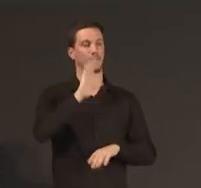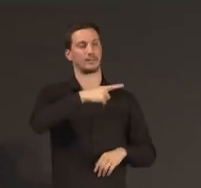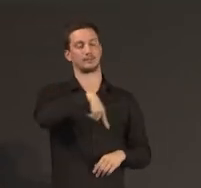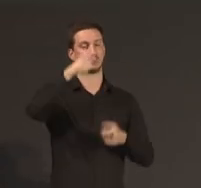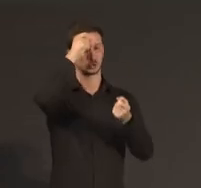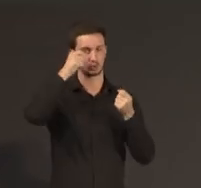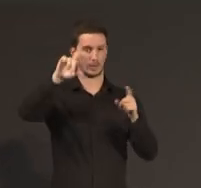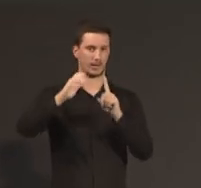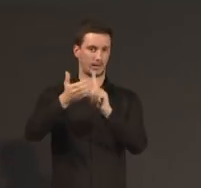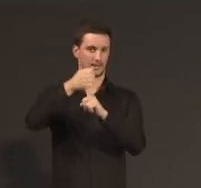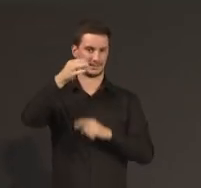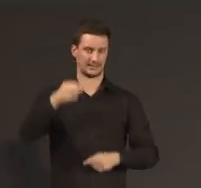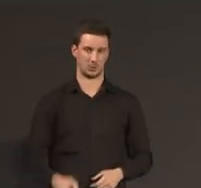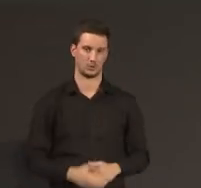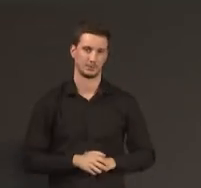somni.